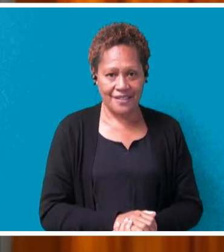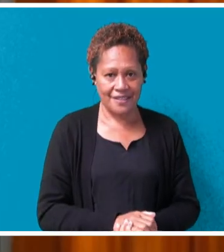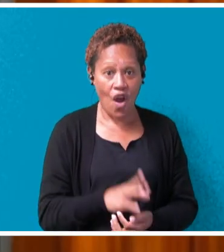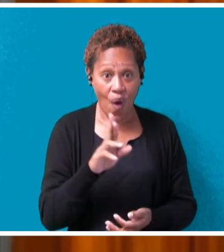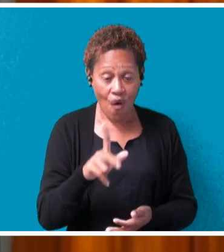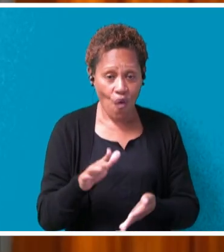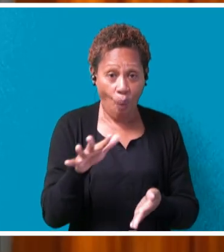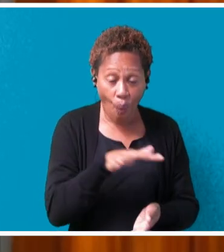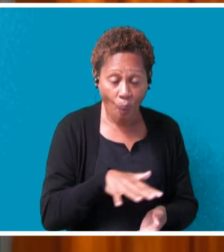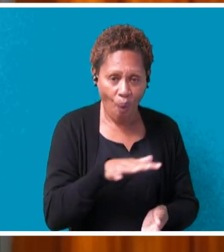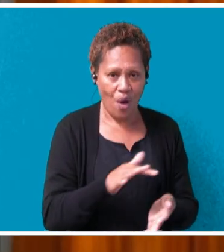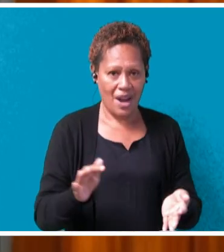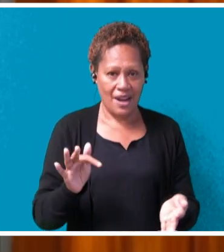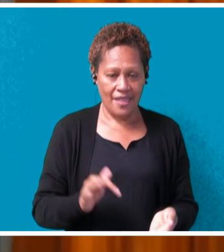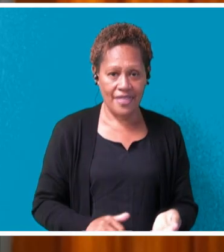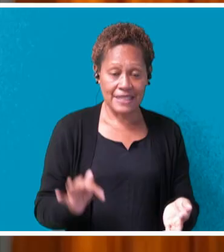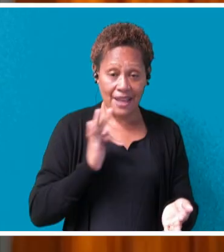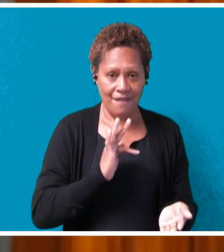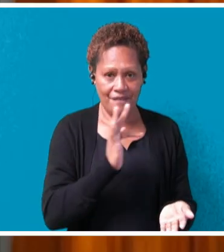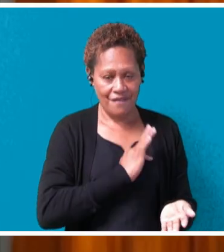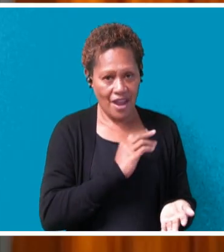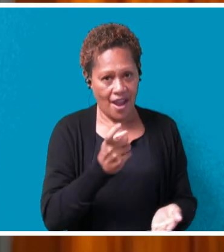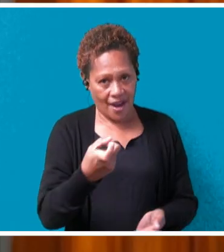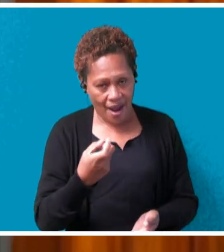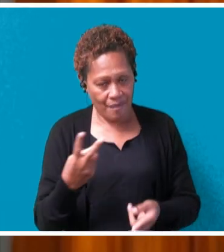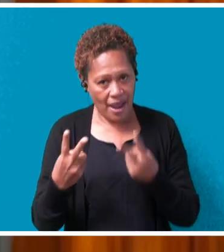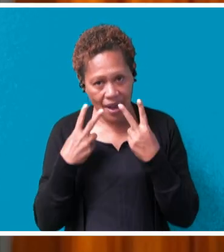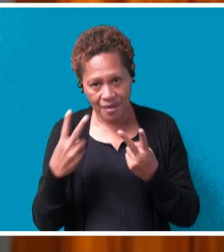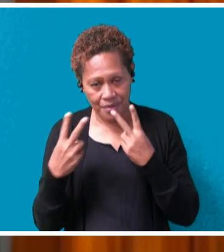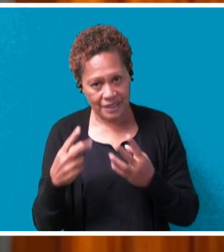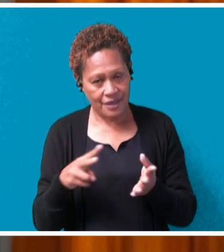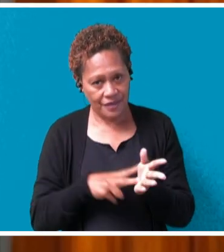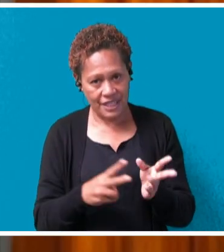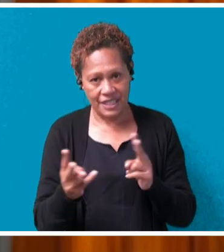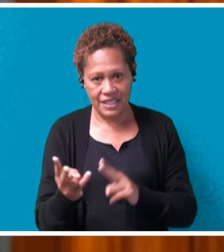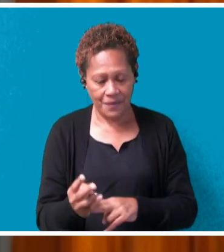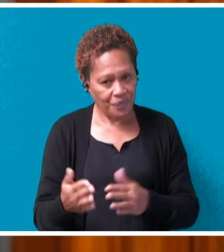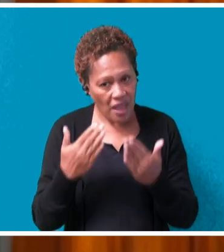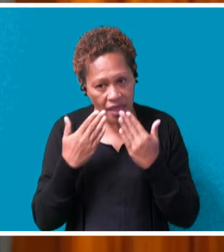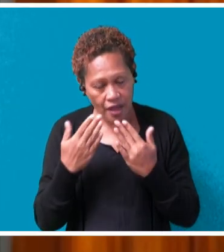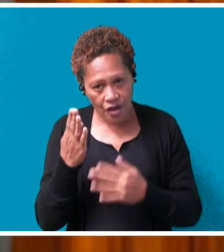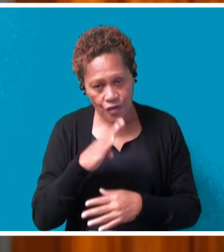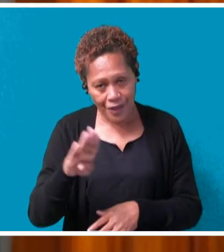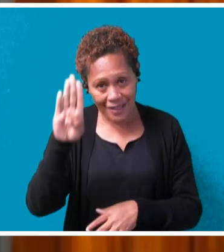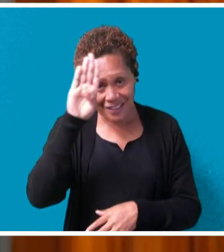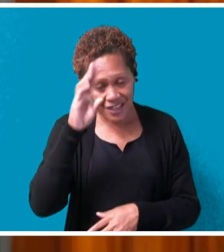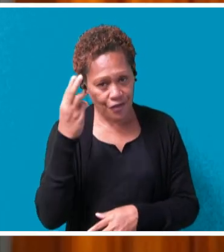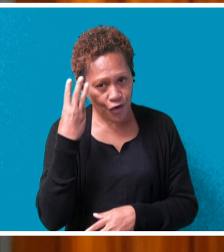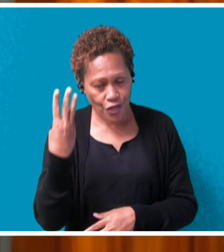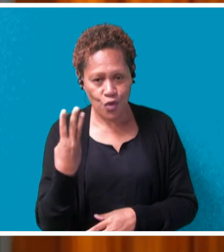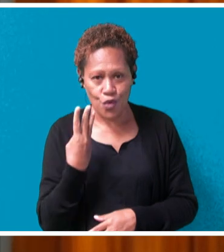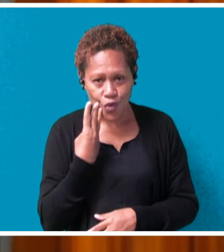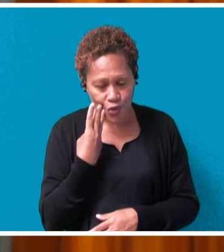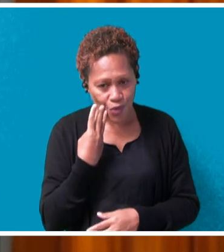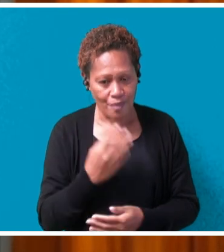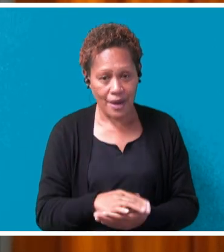ng baka binibinaka bi kimo ni turang bali na marambali. No muni to ko na sa katu. thank all Na the law tungo na referendum bill, households na law